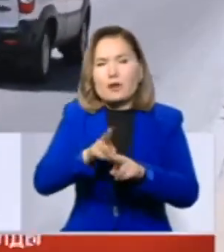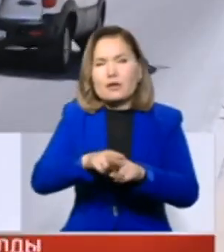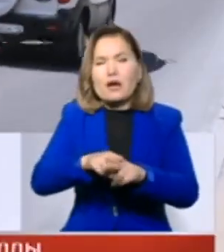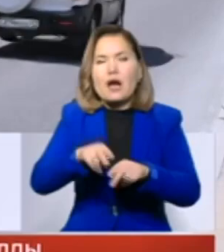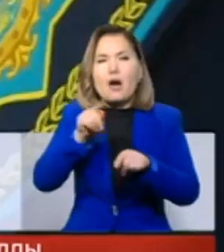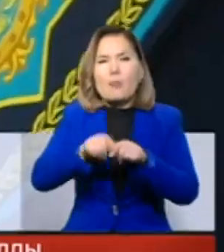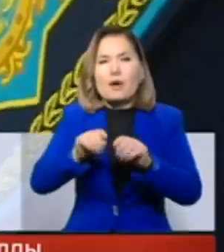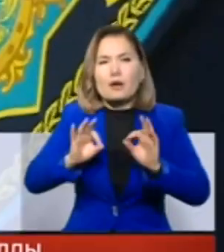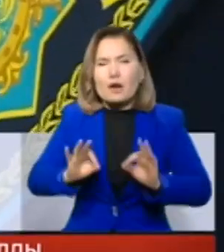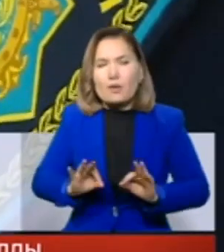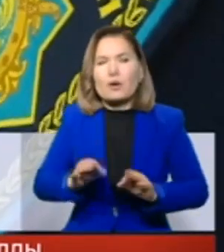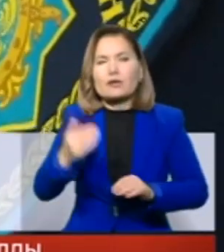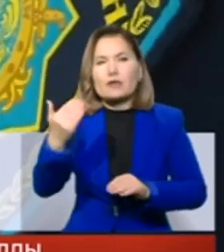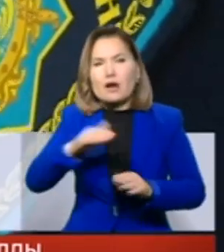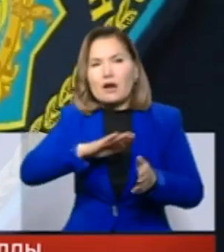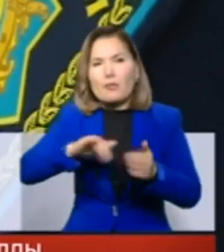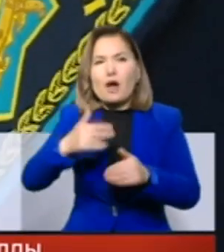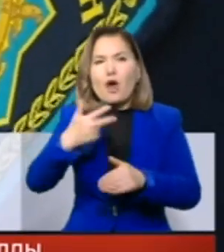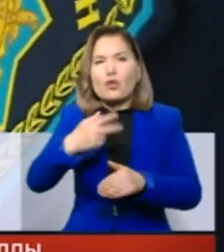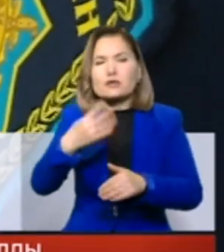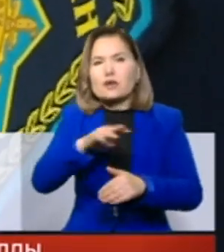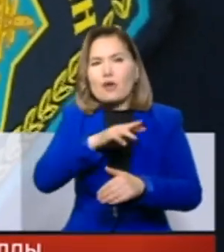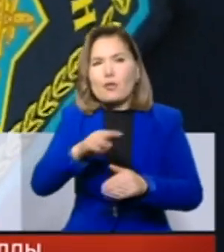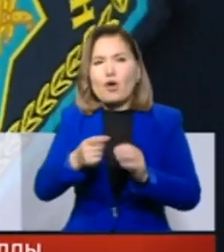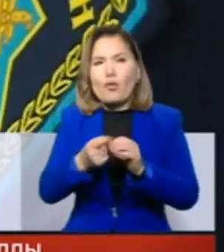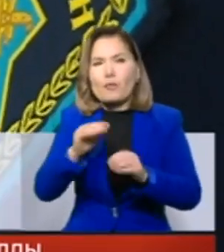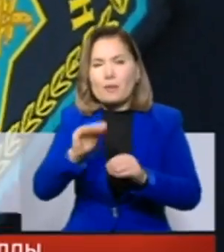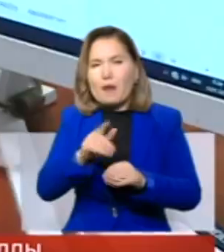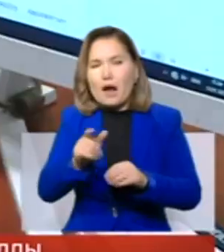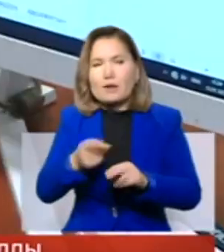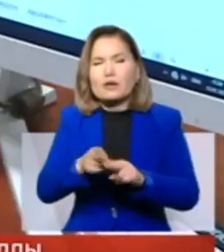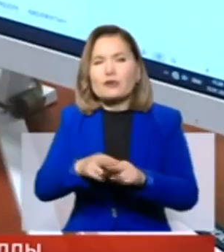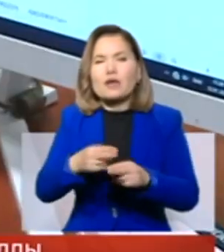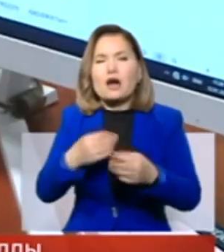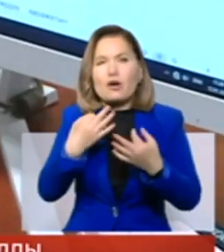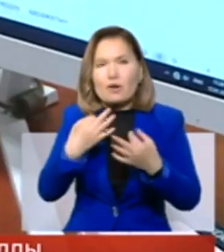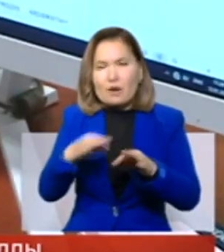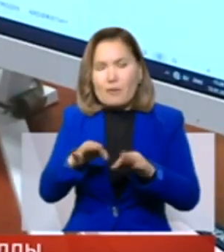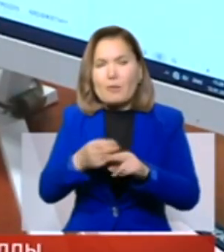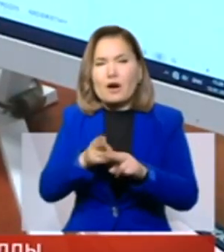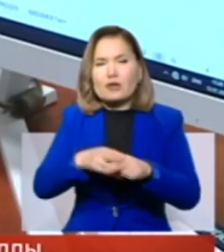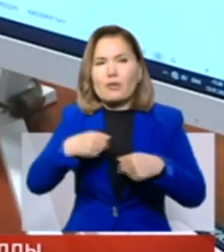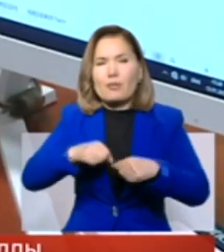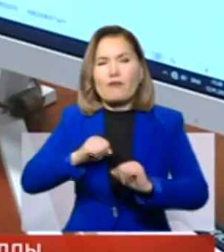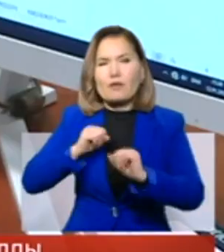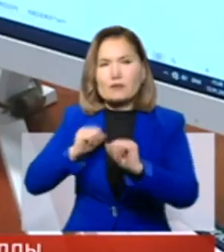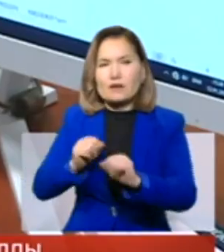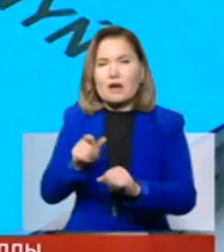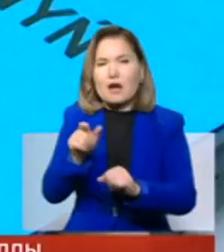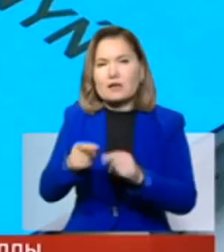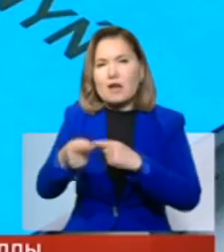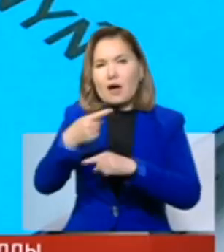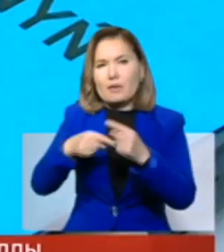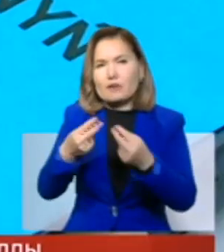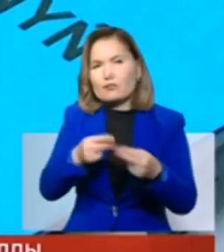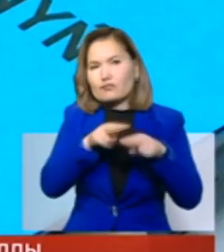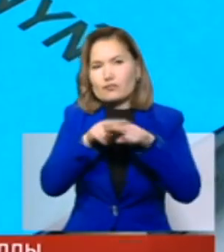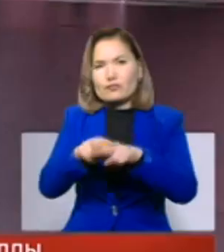актісінен кейін 34 миллион теңге 11 мыңнан астам тұрғынның дербес шотына қайтарылатын болды.